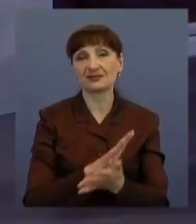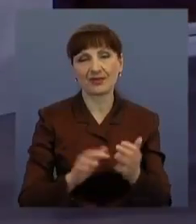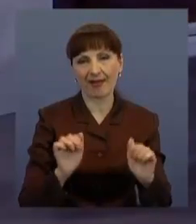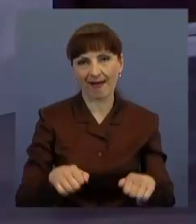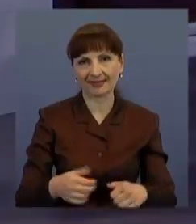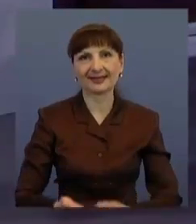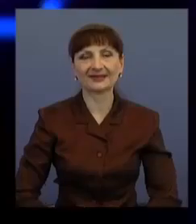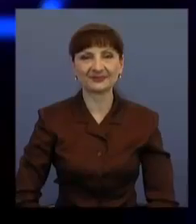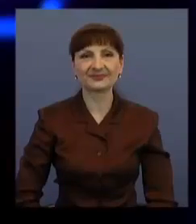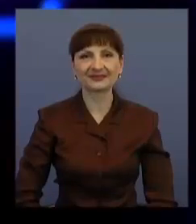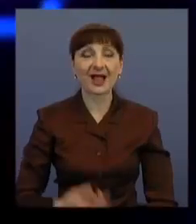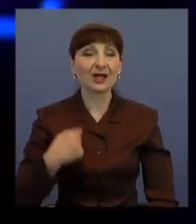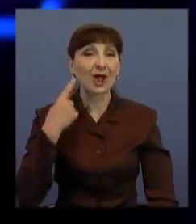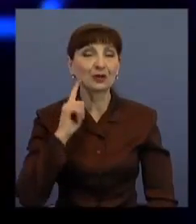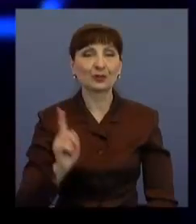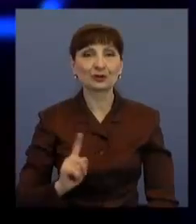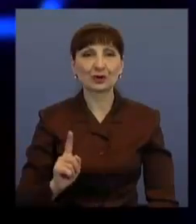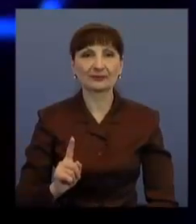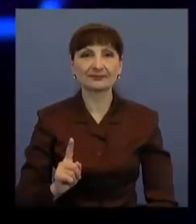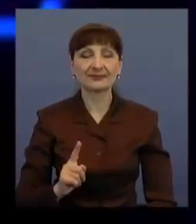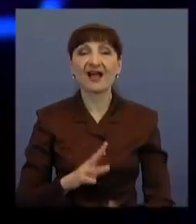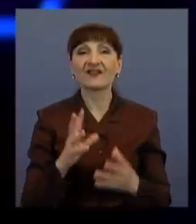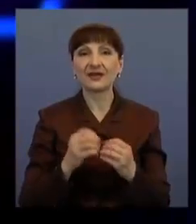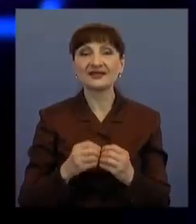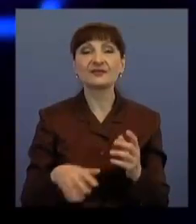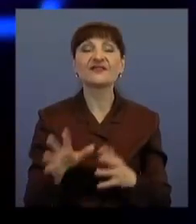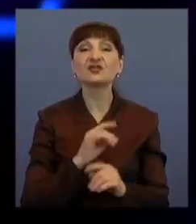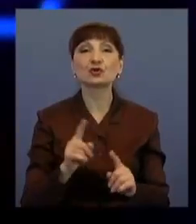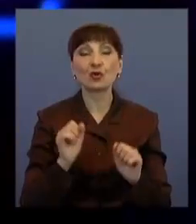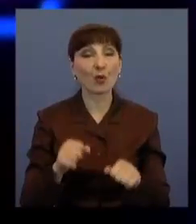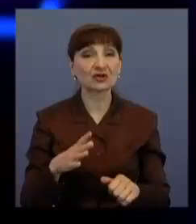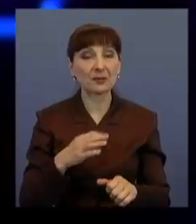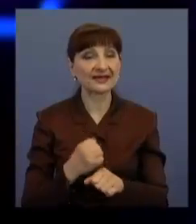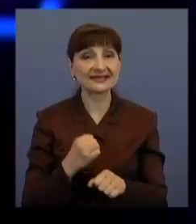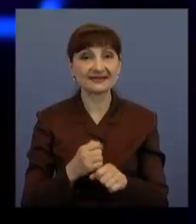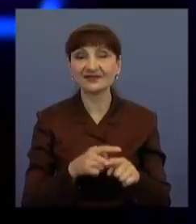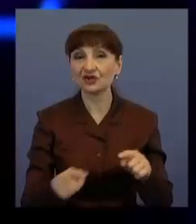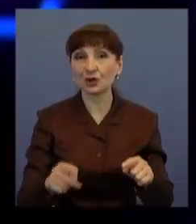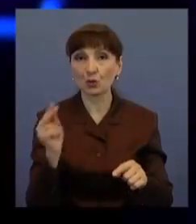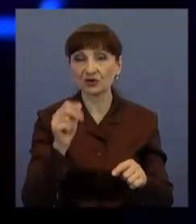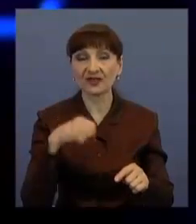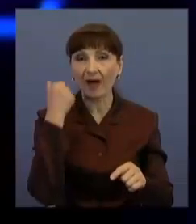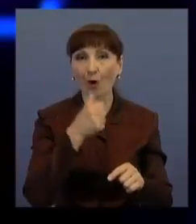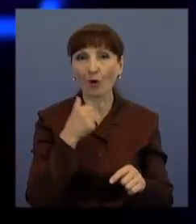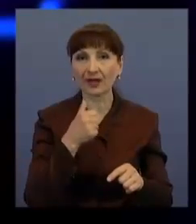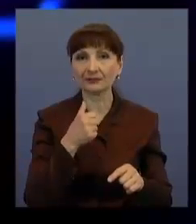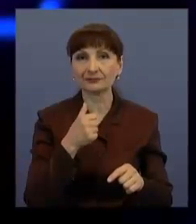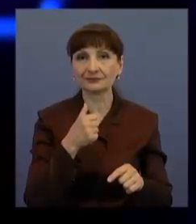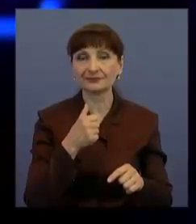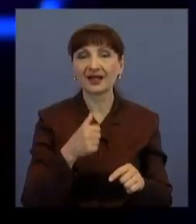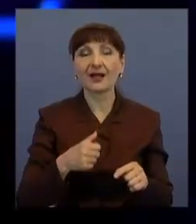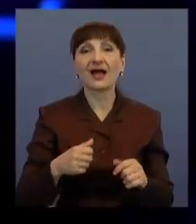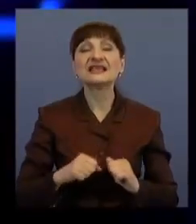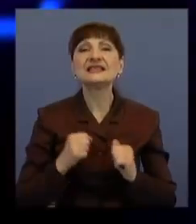Да. Ну, я думаю, что в принципе, все, что можно было сделать в течение учебного года,